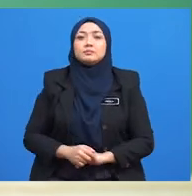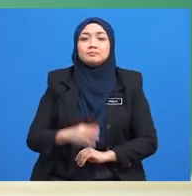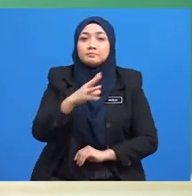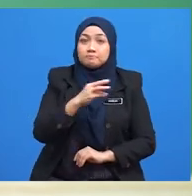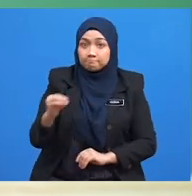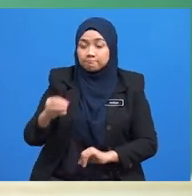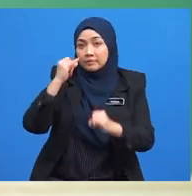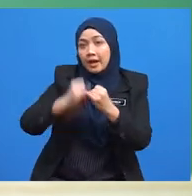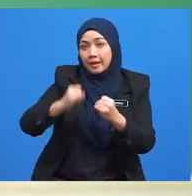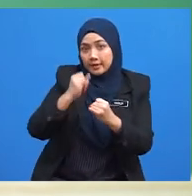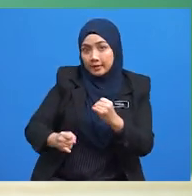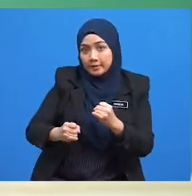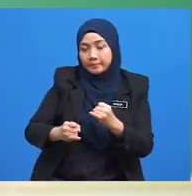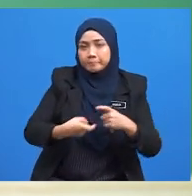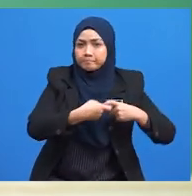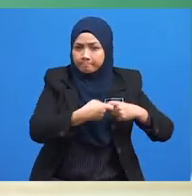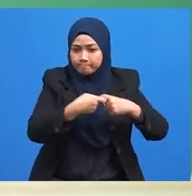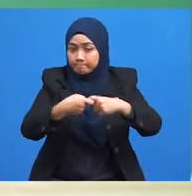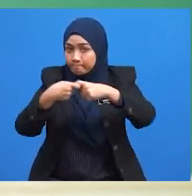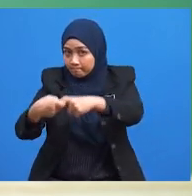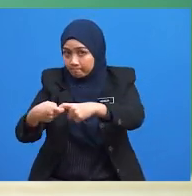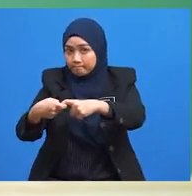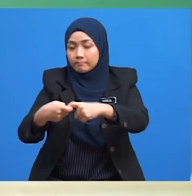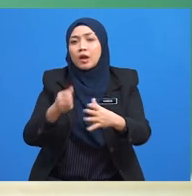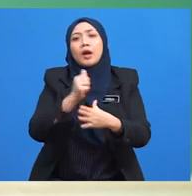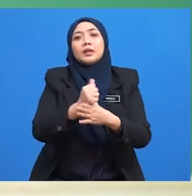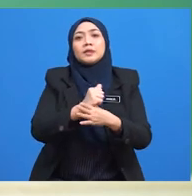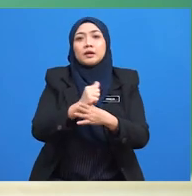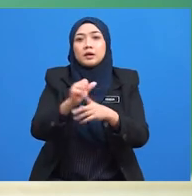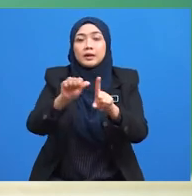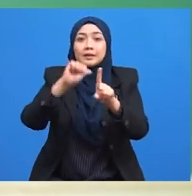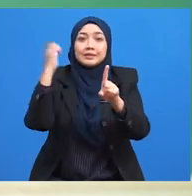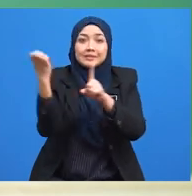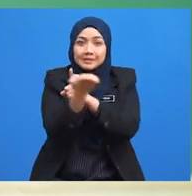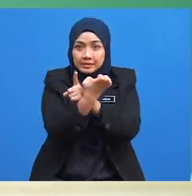Terakhir ialah saling kebergantungan antara sistem